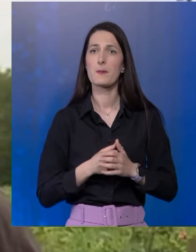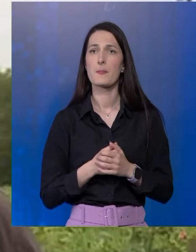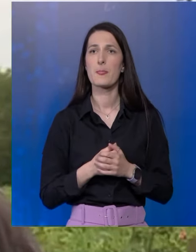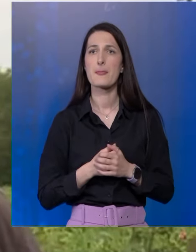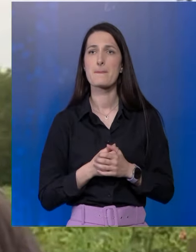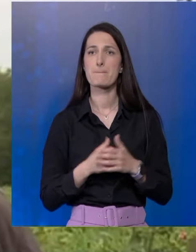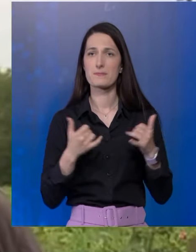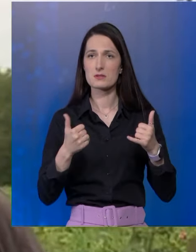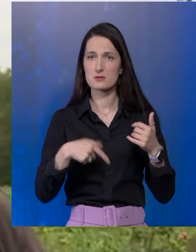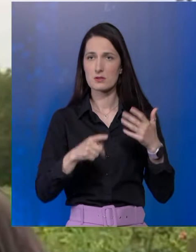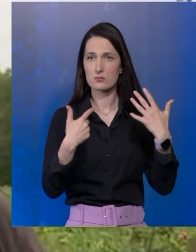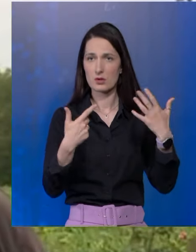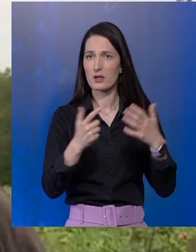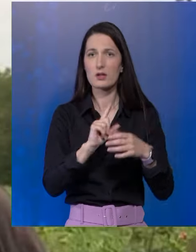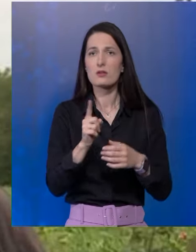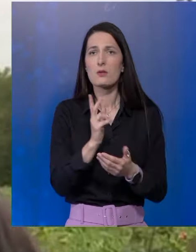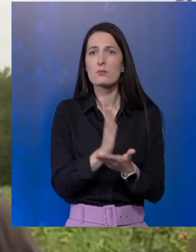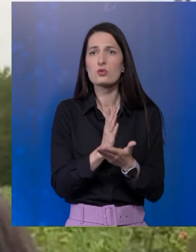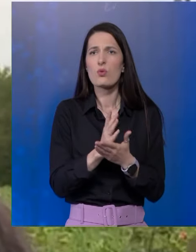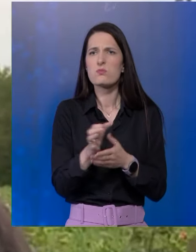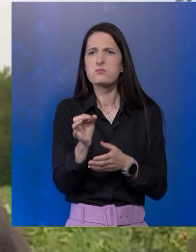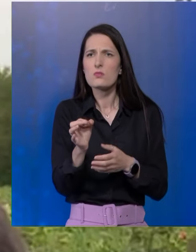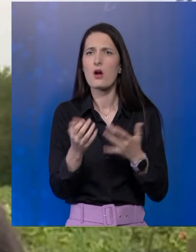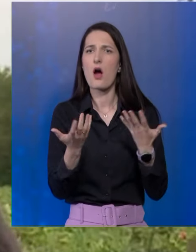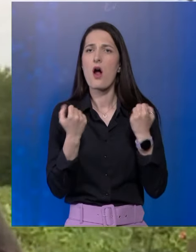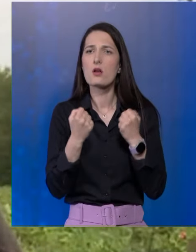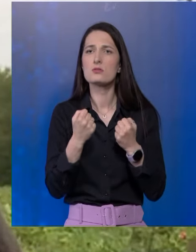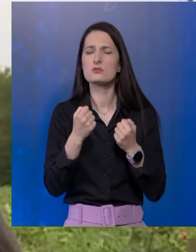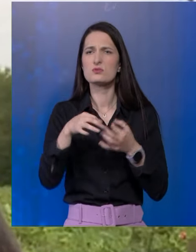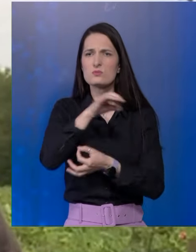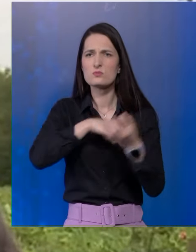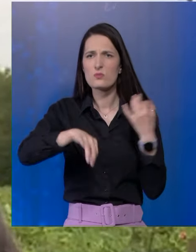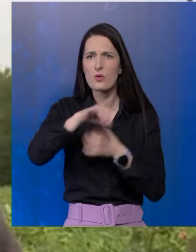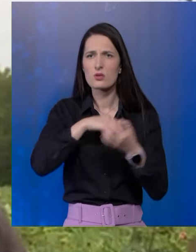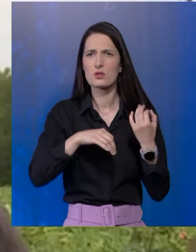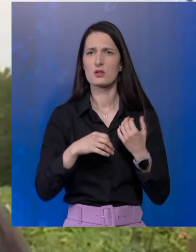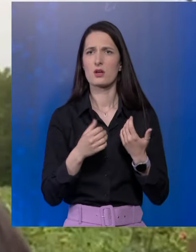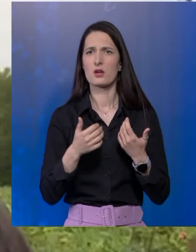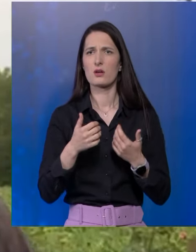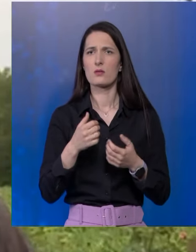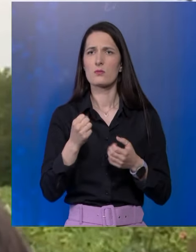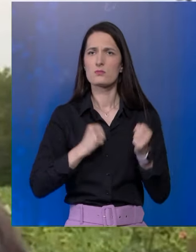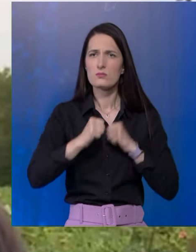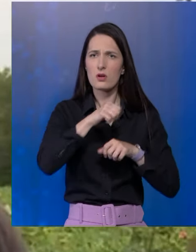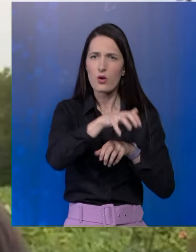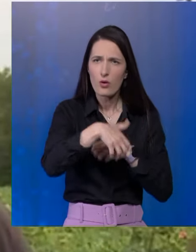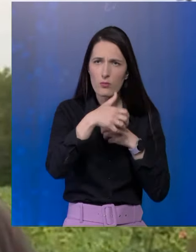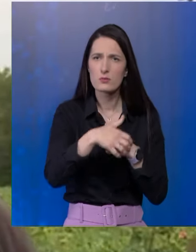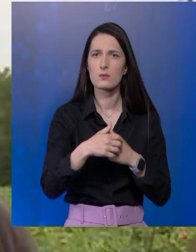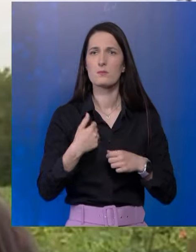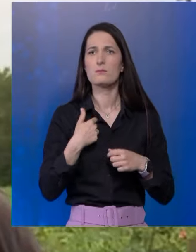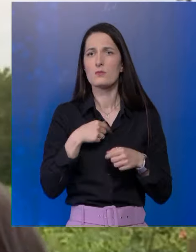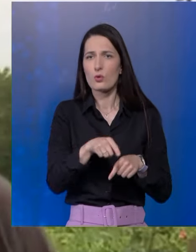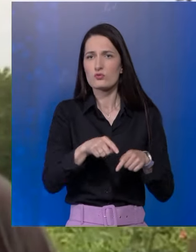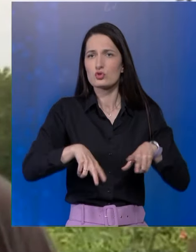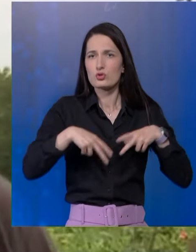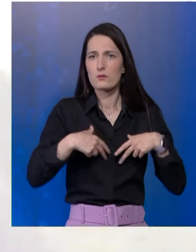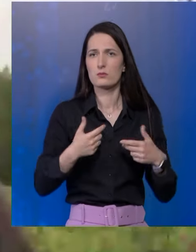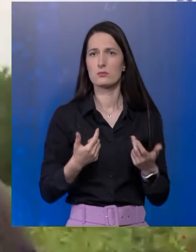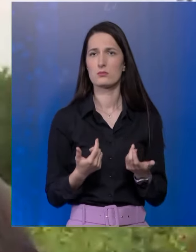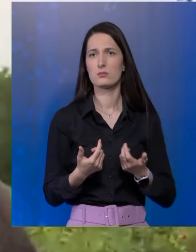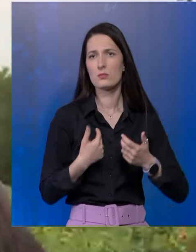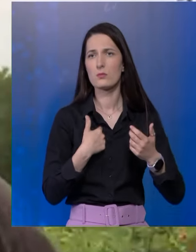pamtim, 70 godina će mi sada. Ne pamtim nikada je 10 minuta, nije on bio krupan toliko. Ali lopatom smo ga mogli grabiti.